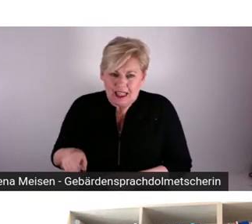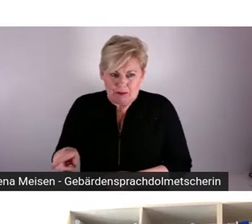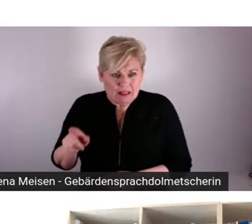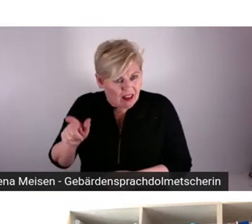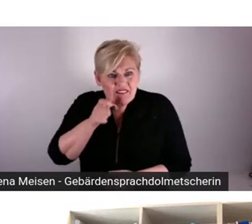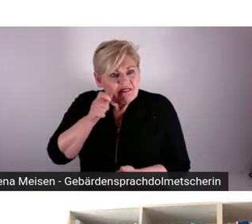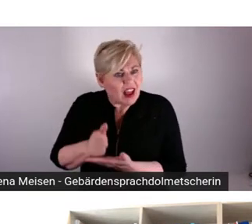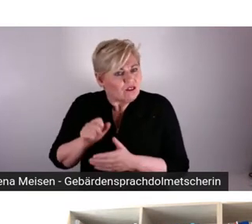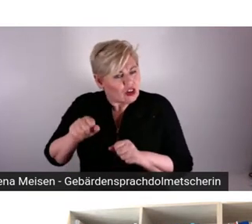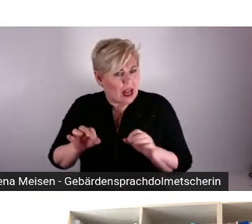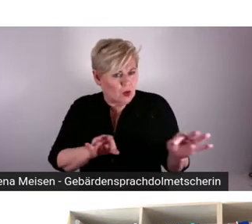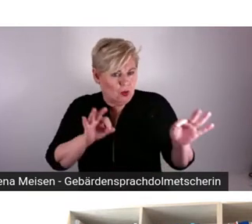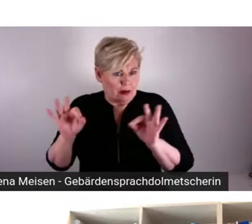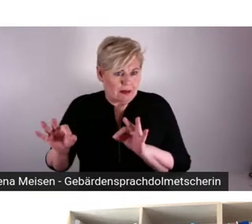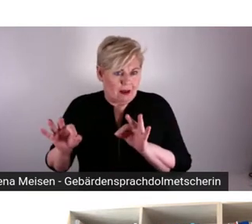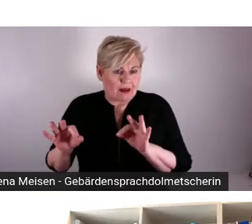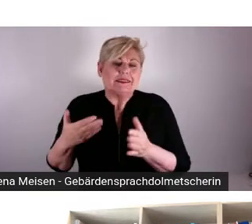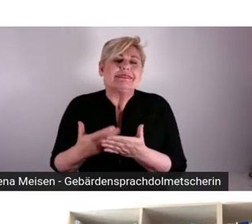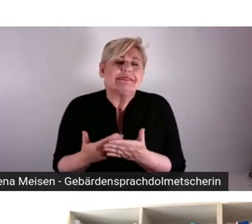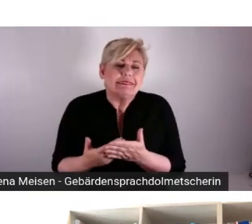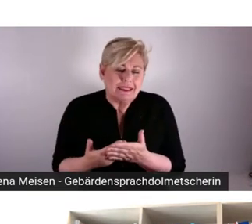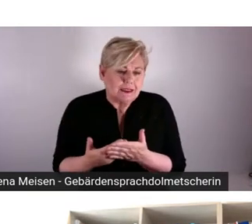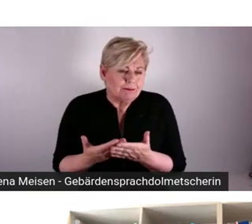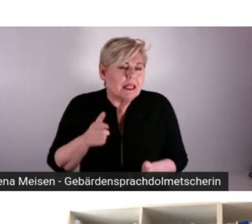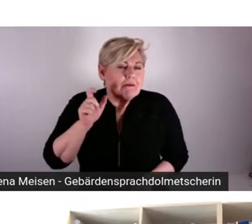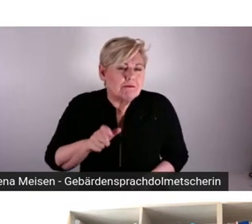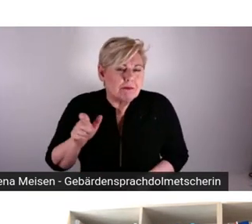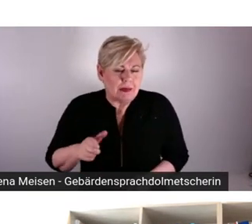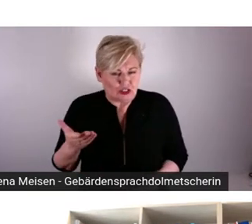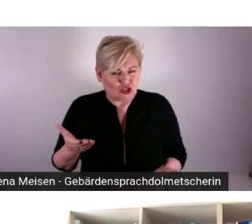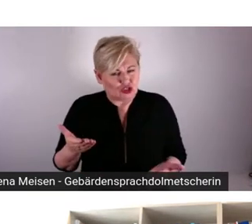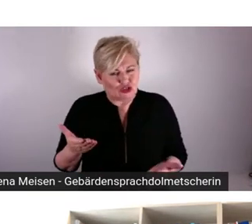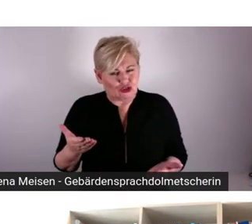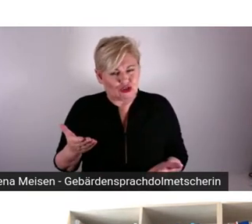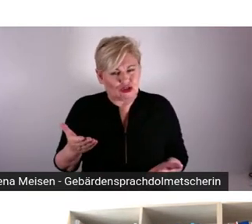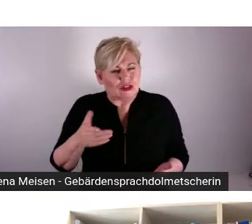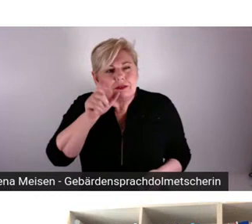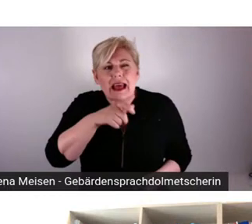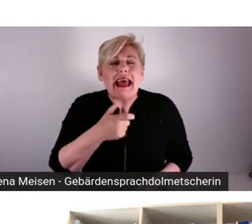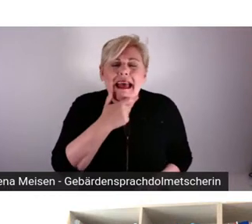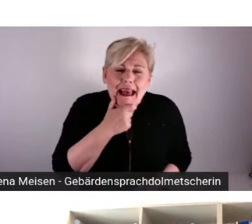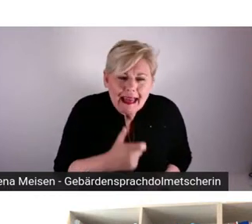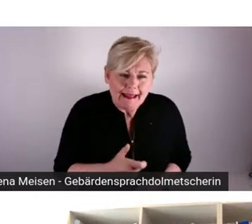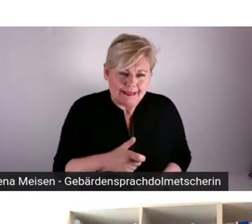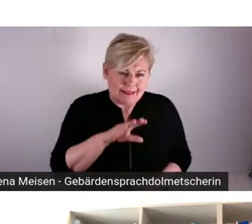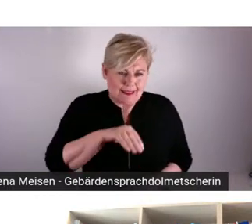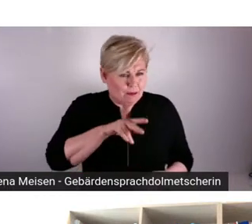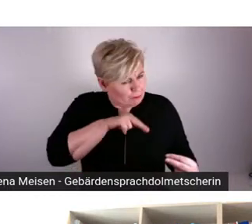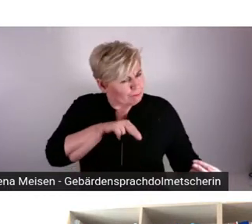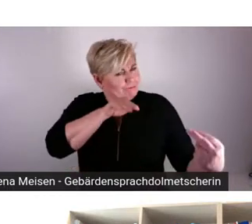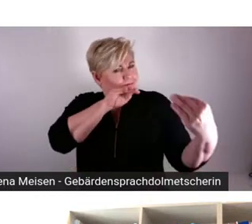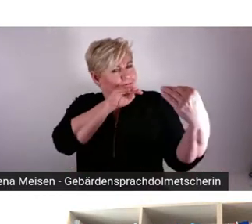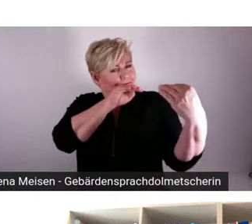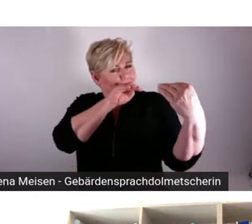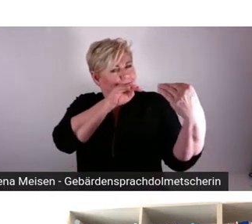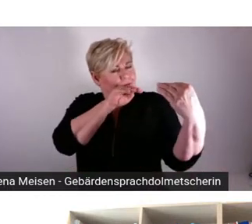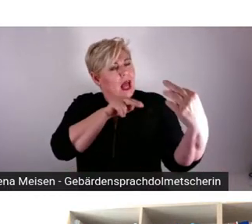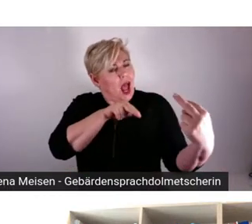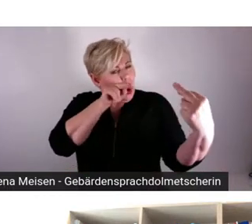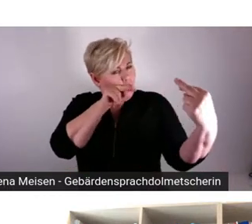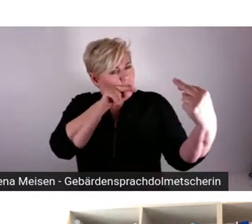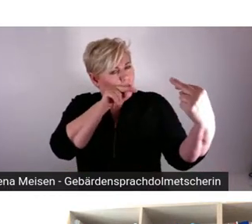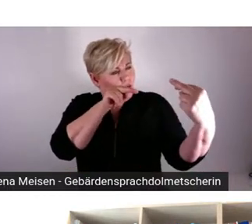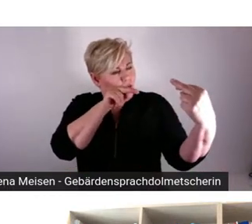übertragen, dann ist das eine Frage des Menschenbildes. Und ich plädiere immer dafür, die Menschen ernst zu nehmen, auf Augenhöhe, den Menschen auf Augenhöhe zu begegnen, auch